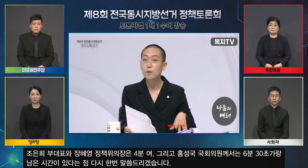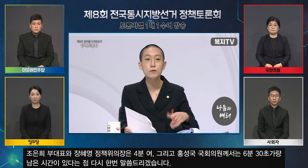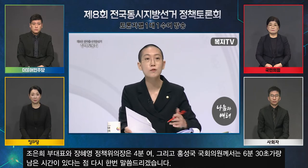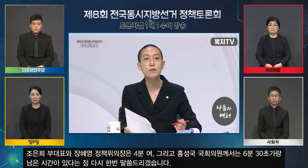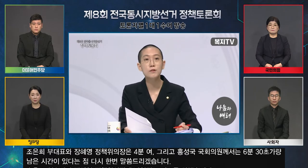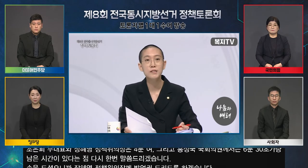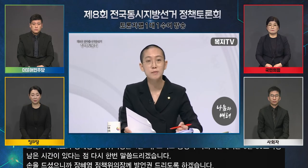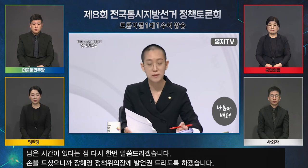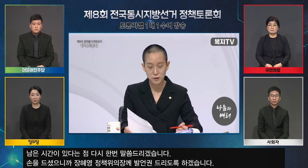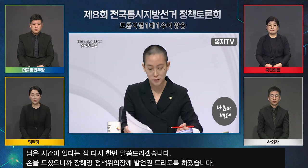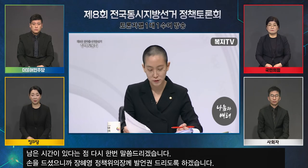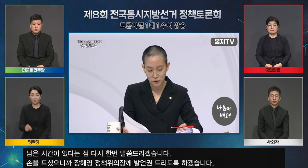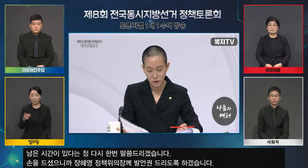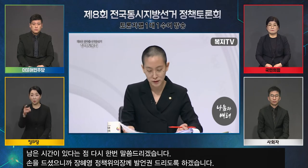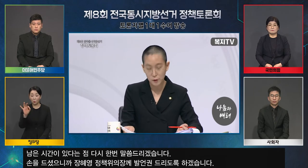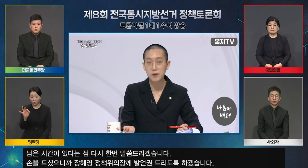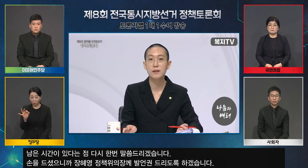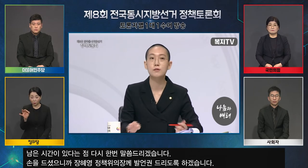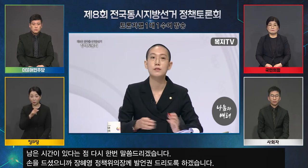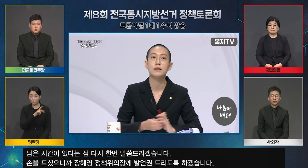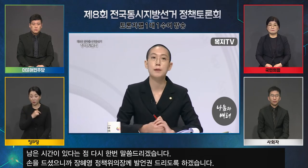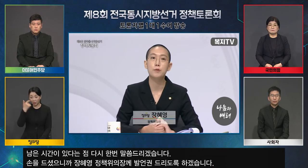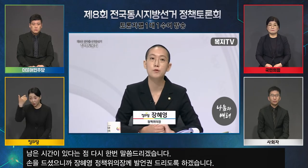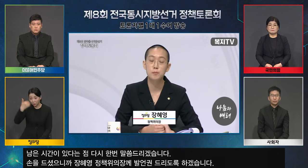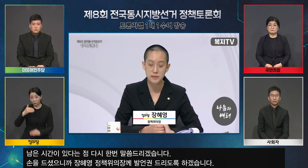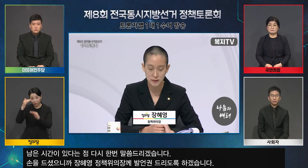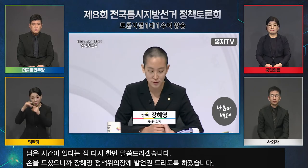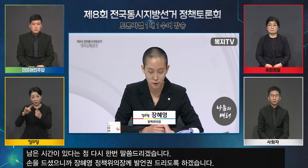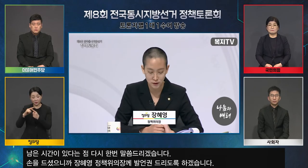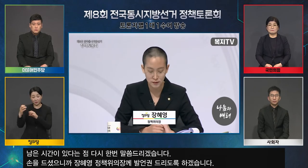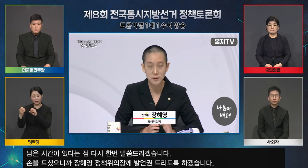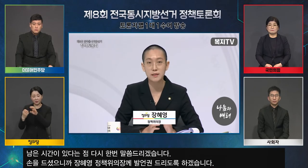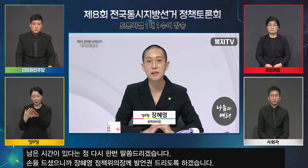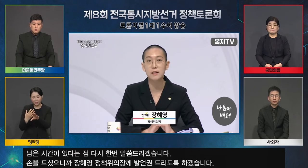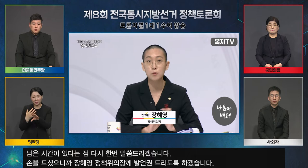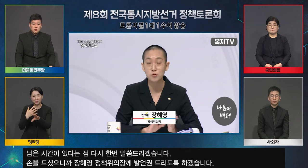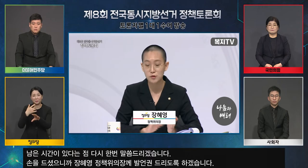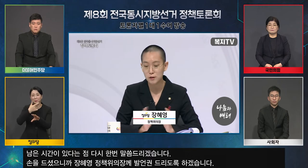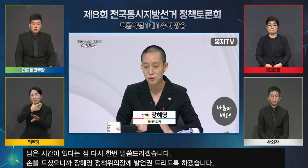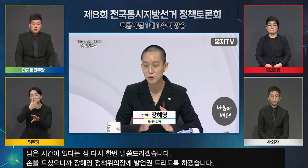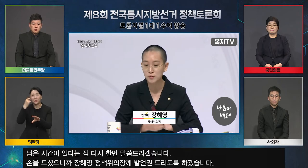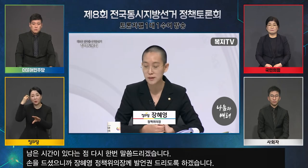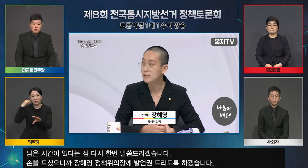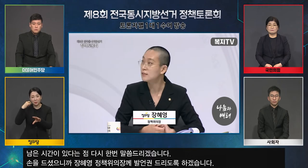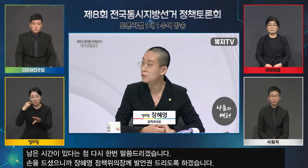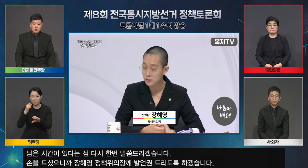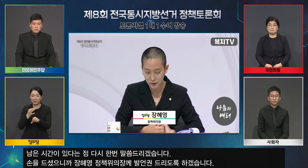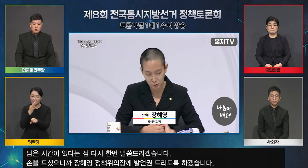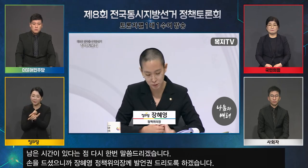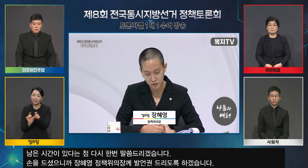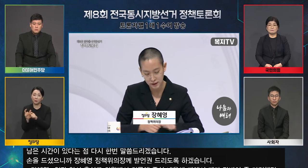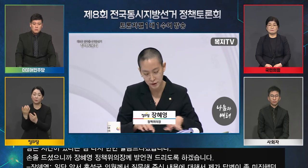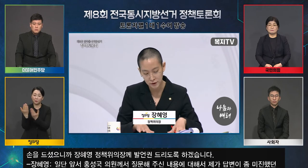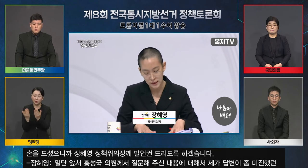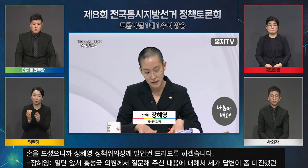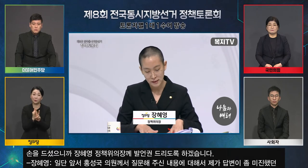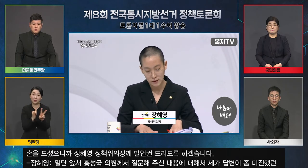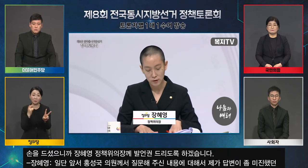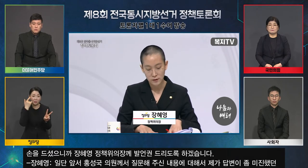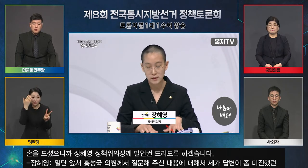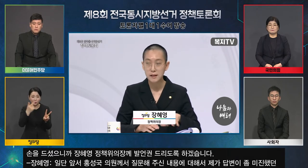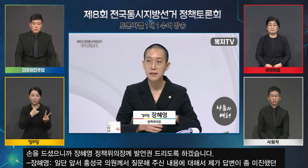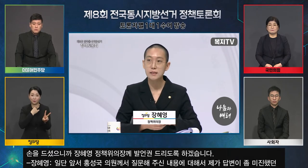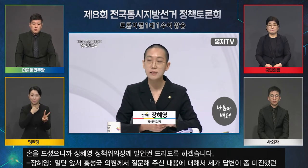앞서서 홍성국 의원님께서 질문해 주신 내용에 대해서 제가 답변이 좀 미진했던 것 같아서 간단하게 보충하고 두 분께 질문을 드리고 싶은데요.